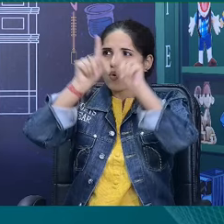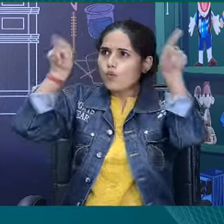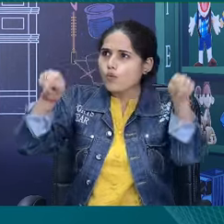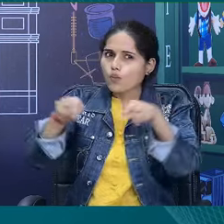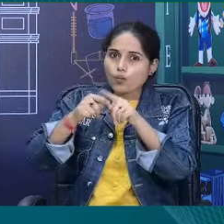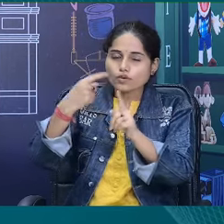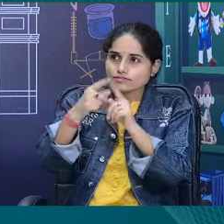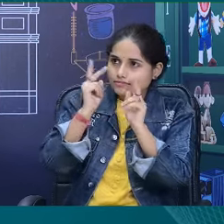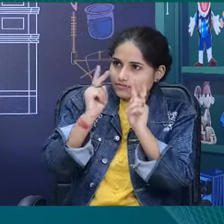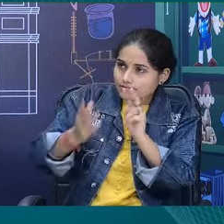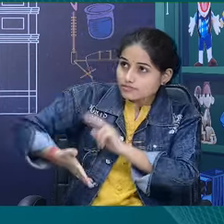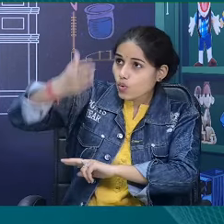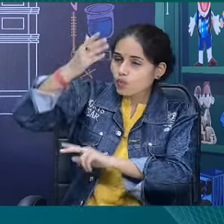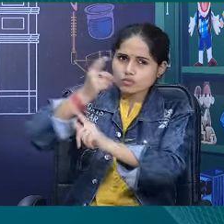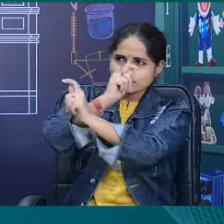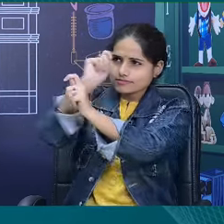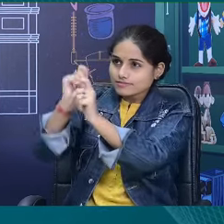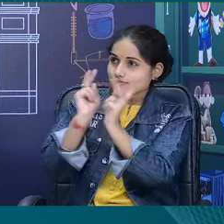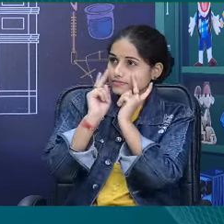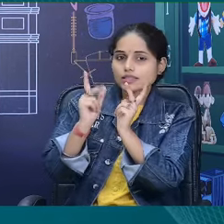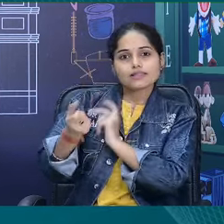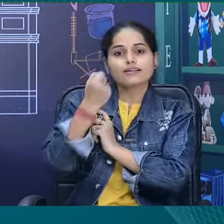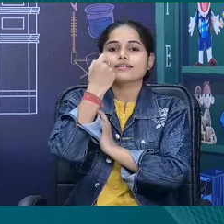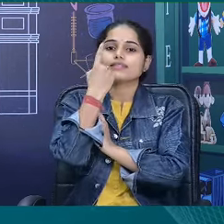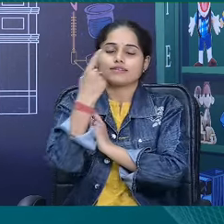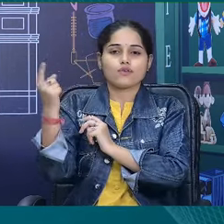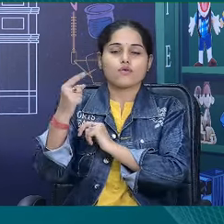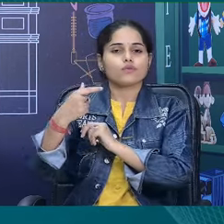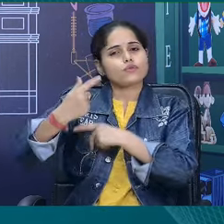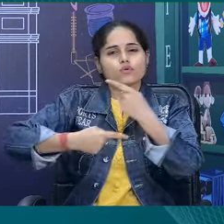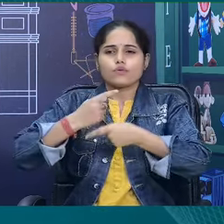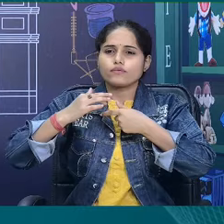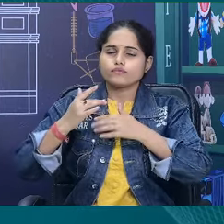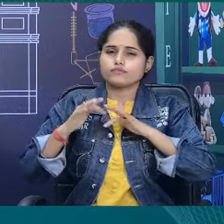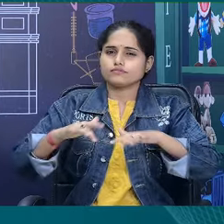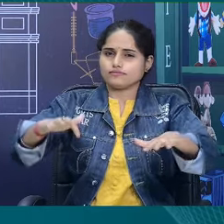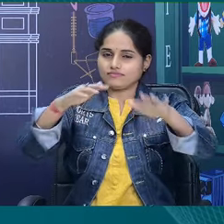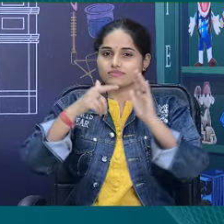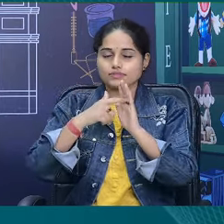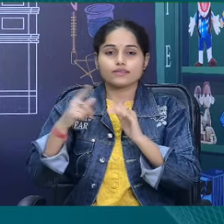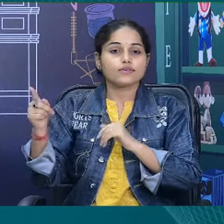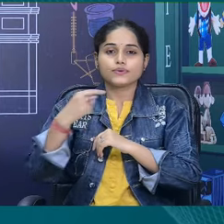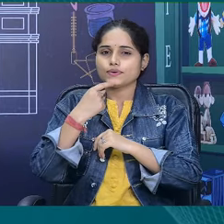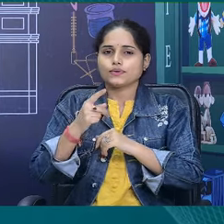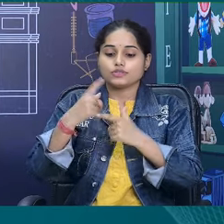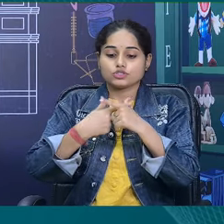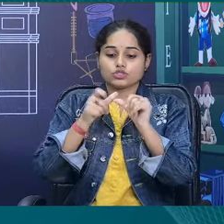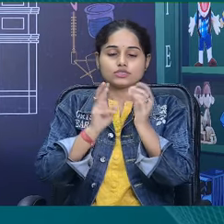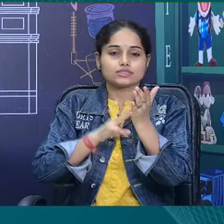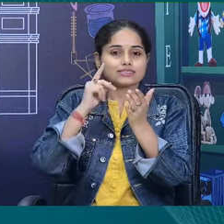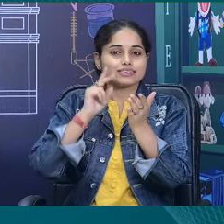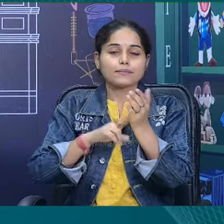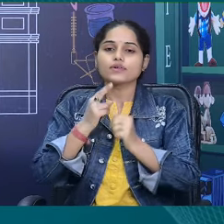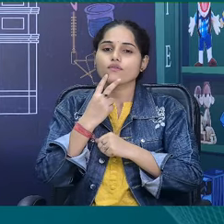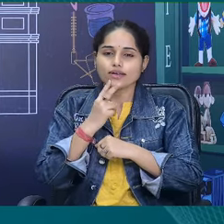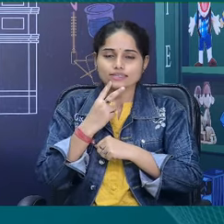को अपनी कला के द्वारा प्रेरित कर सकें जी जी तो जमिनी जी ने कहा कि दे कैन यूज वेजिटेबल्स एंड फ्रूट्स जस्ट टू